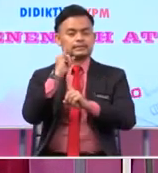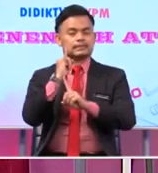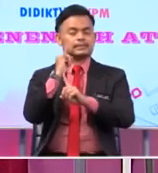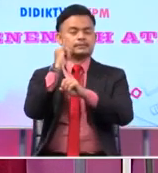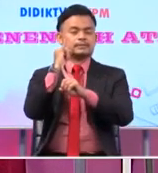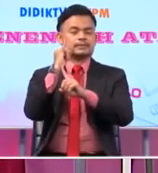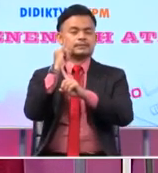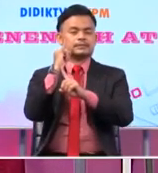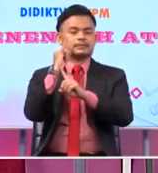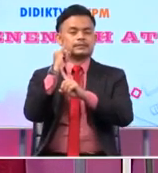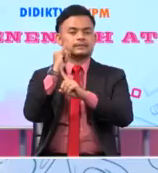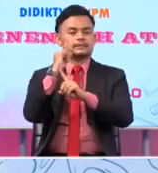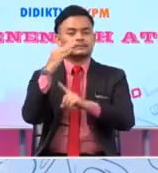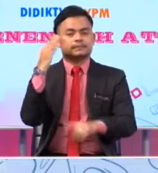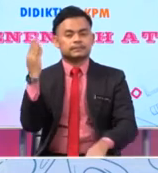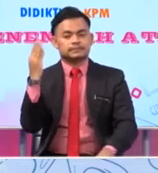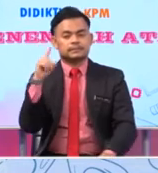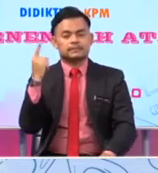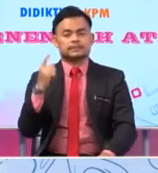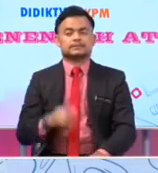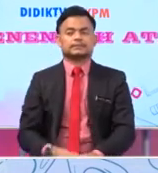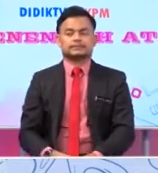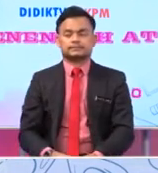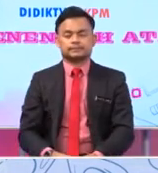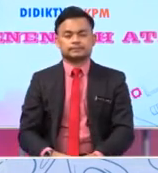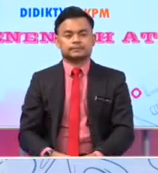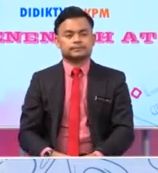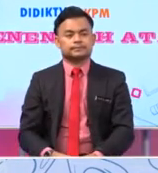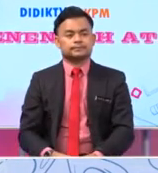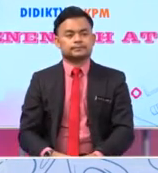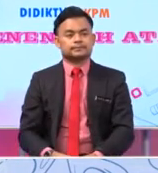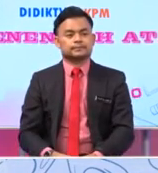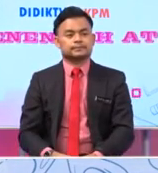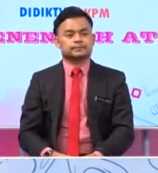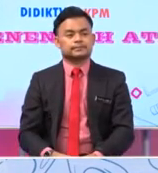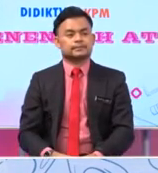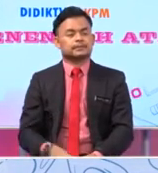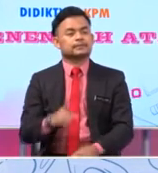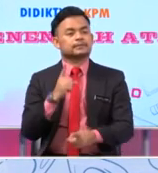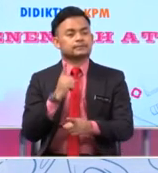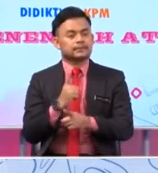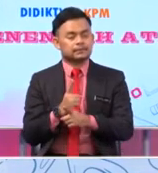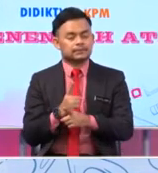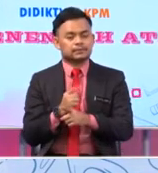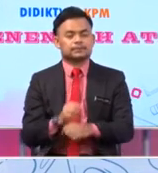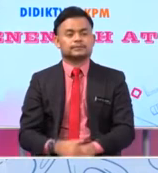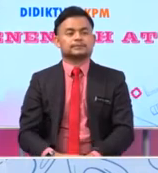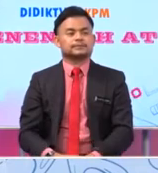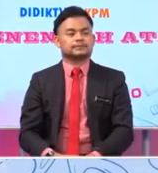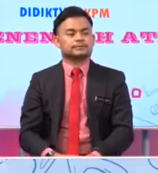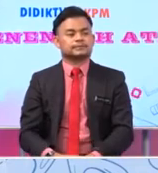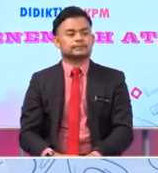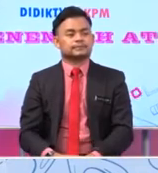guys sederhana dalam menyambut hari istimewa keluarga betul cego jawabannya betul oke